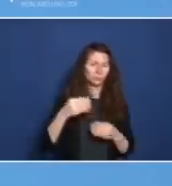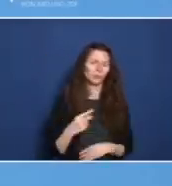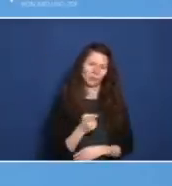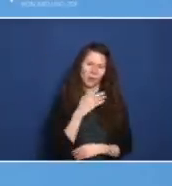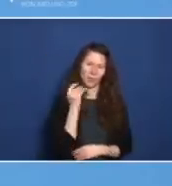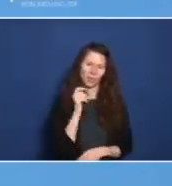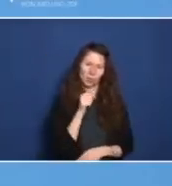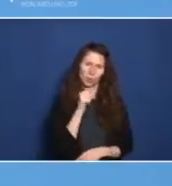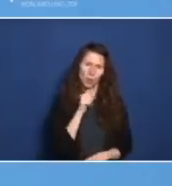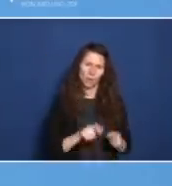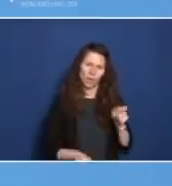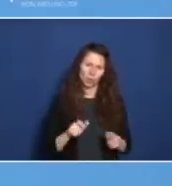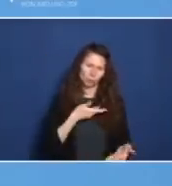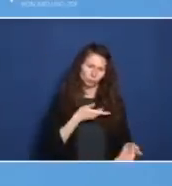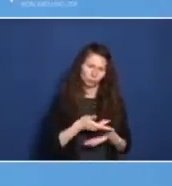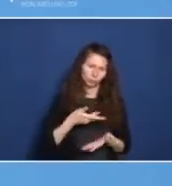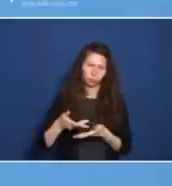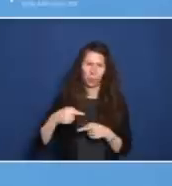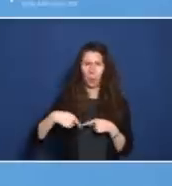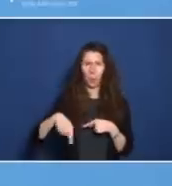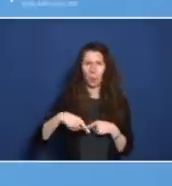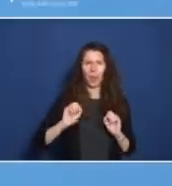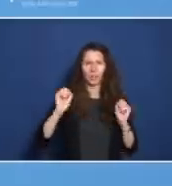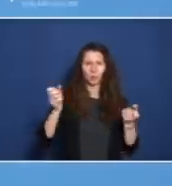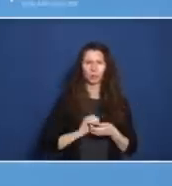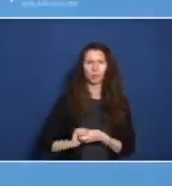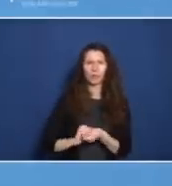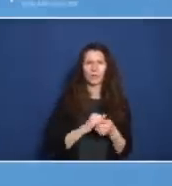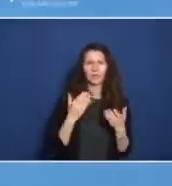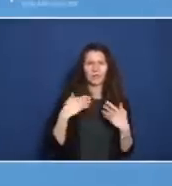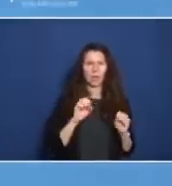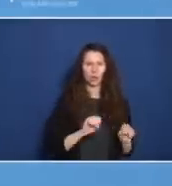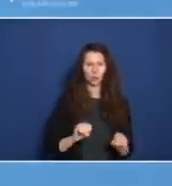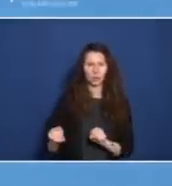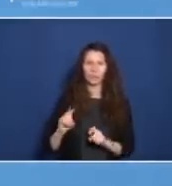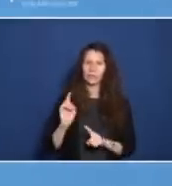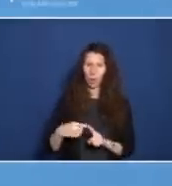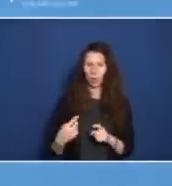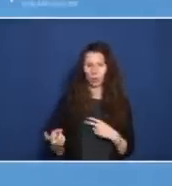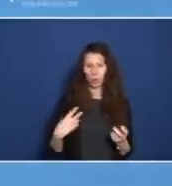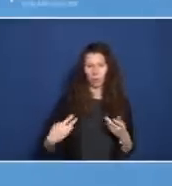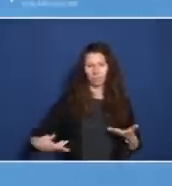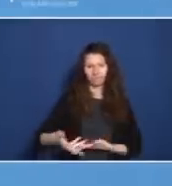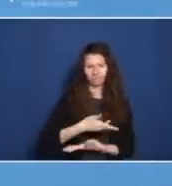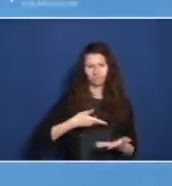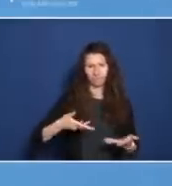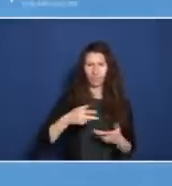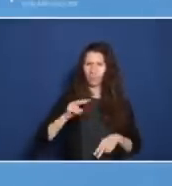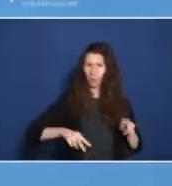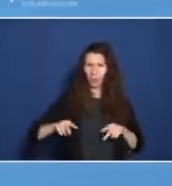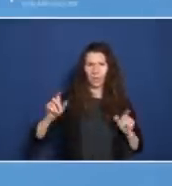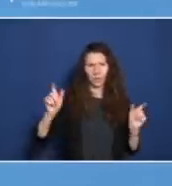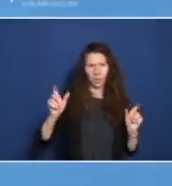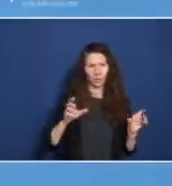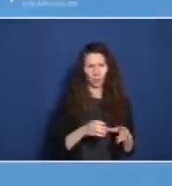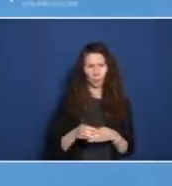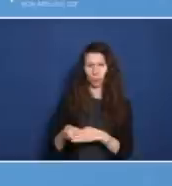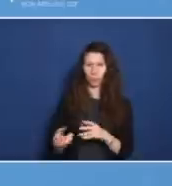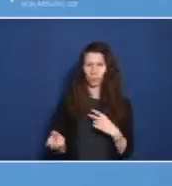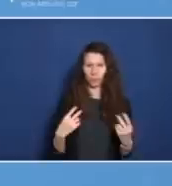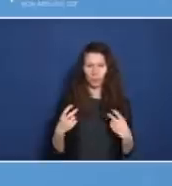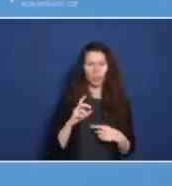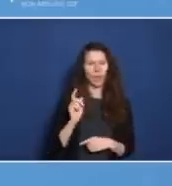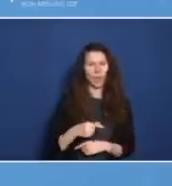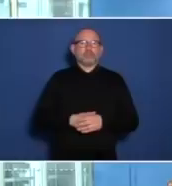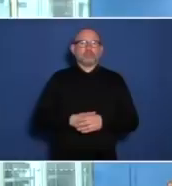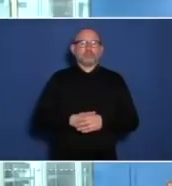Menschen, auch in Kürze wieder in unserem Aktionsbündnis Klimaschutz, das die unterschiedlichen gesellschaftlichen Gruppen auch umfasst. Und da ist auch die Stimme